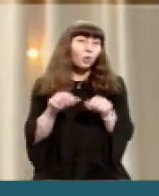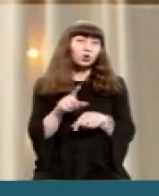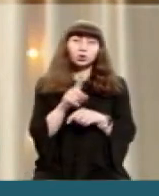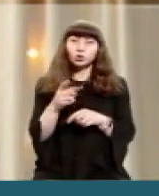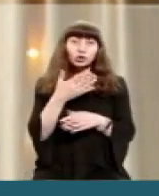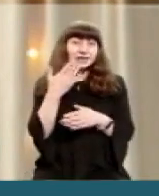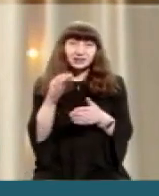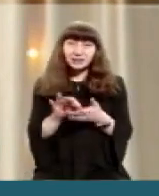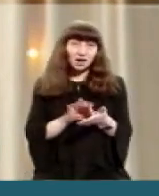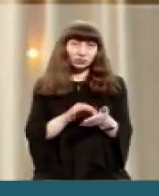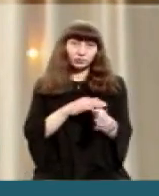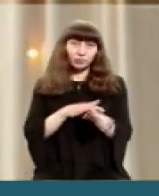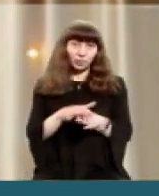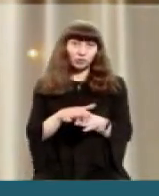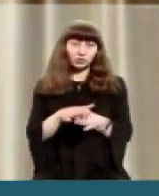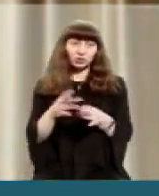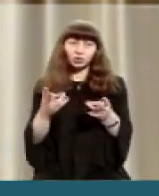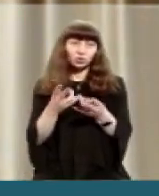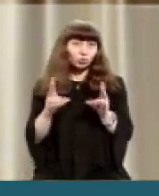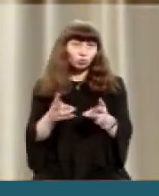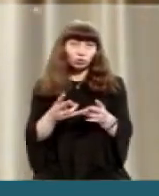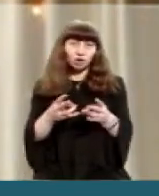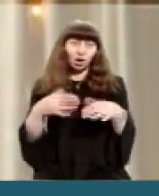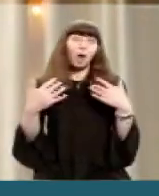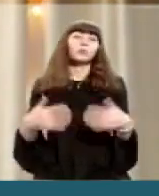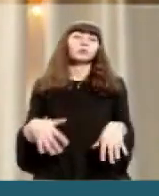не сразу получится. Не надо опускать руки.